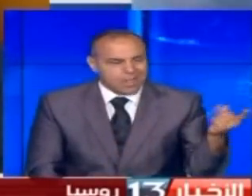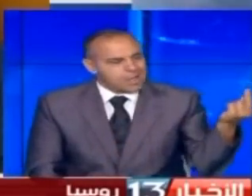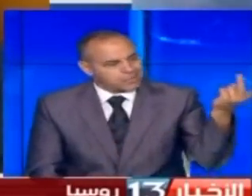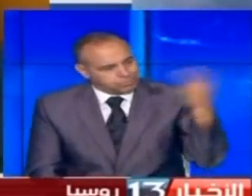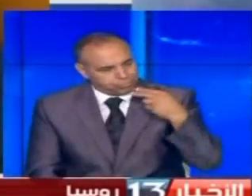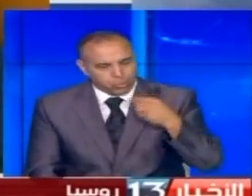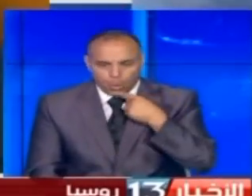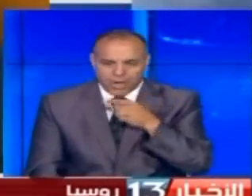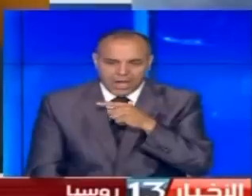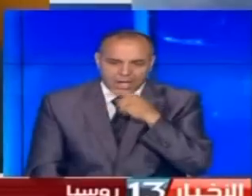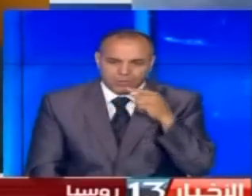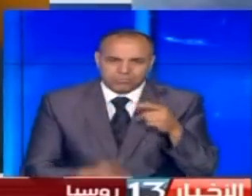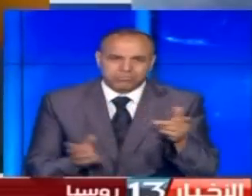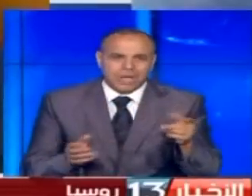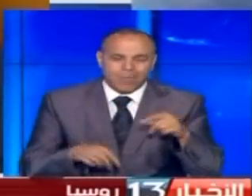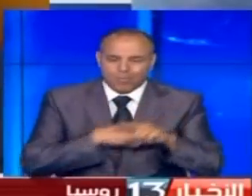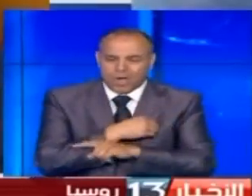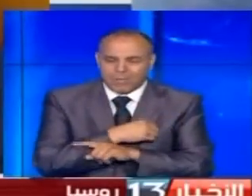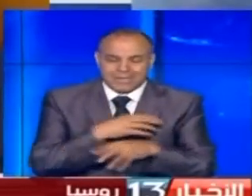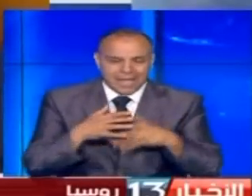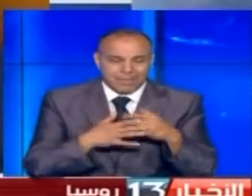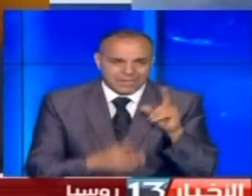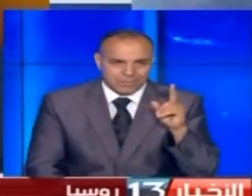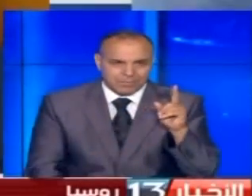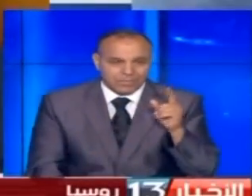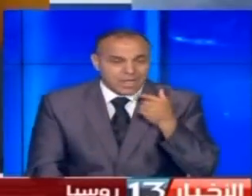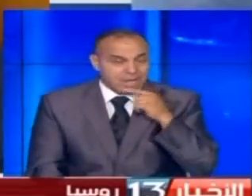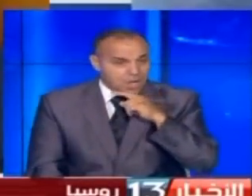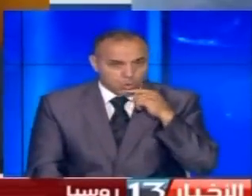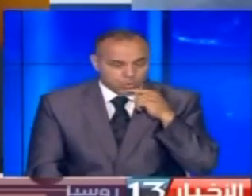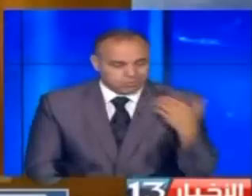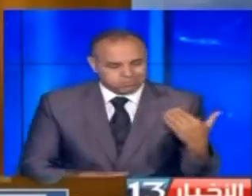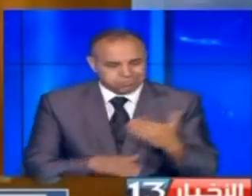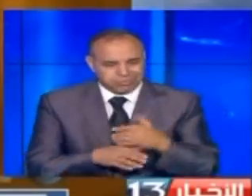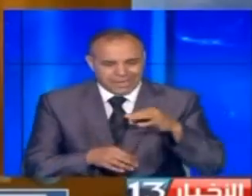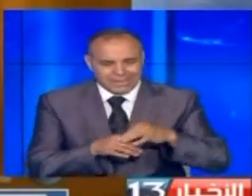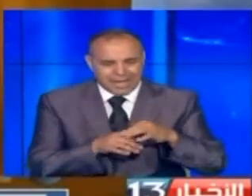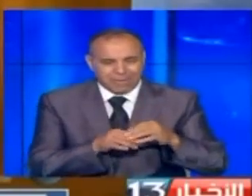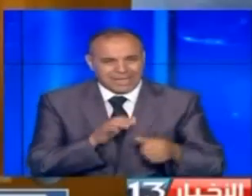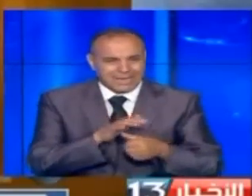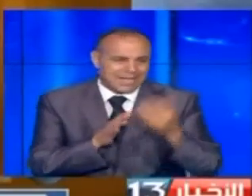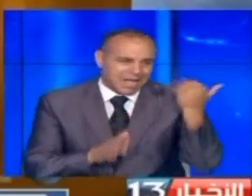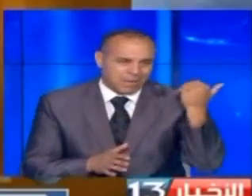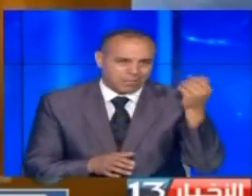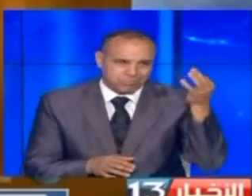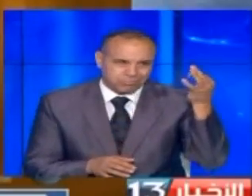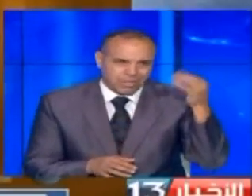ما توصلت إليه أجهزة المخابرات الأمريكية بأن روسيا تدخلت في الانتخابات الرئاسية